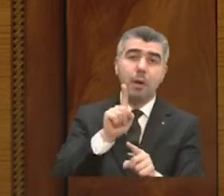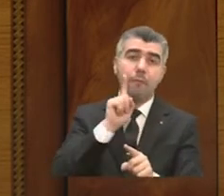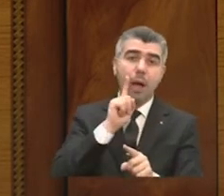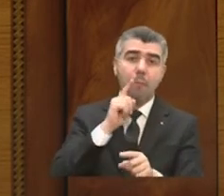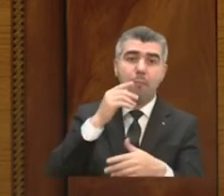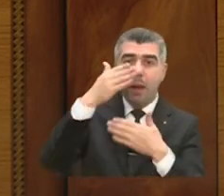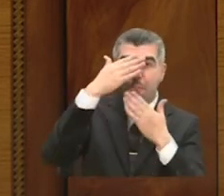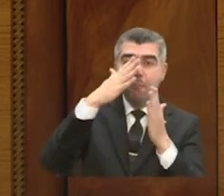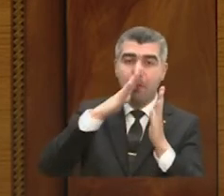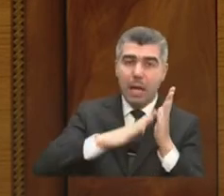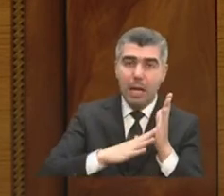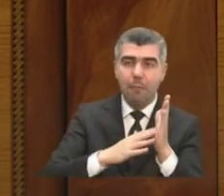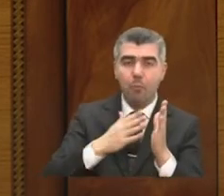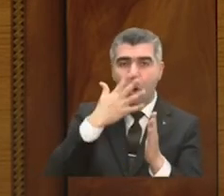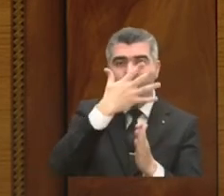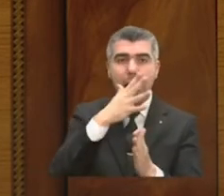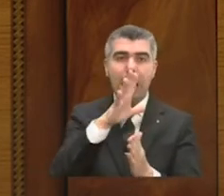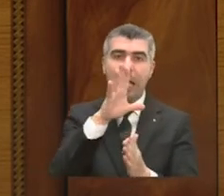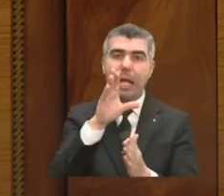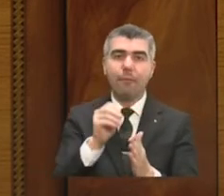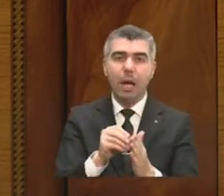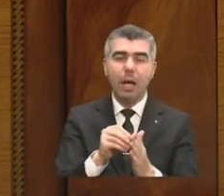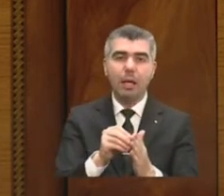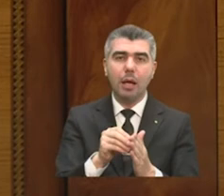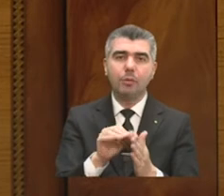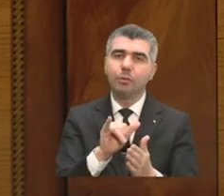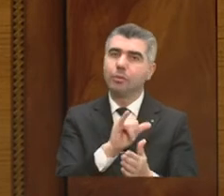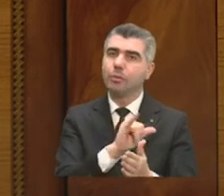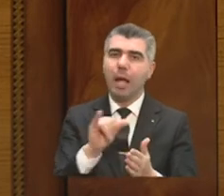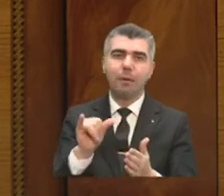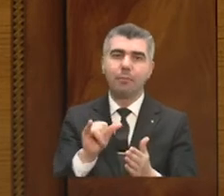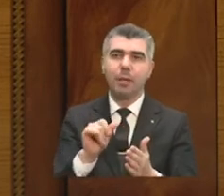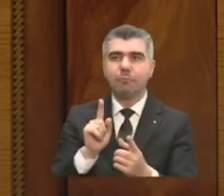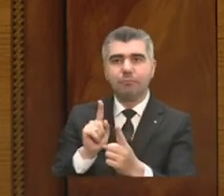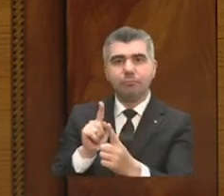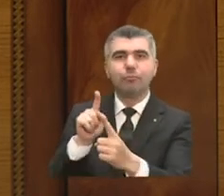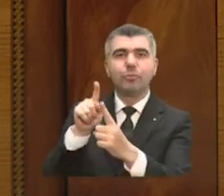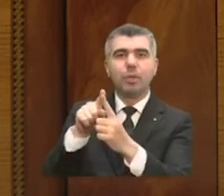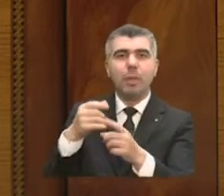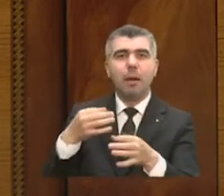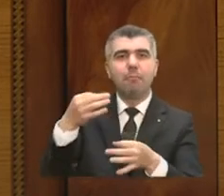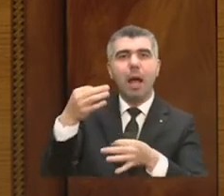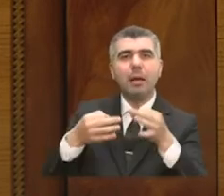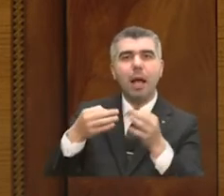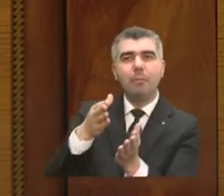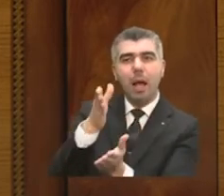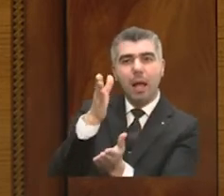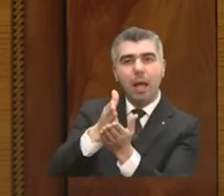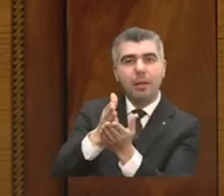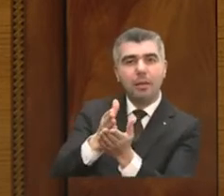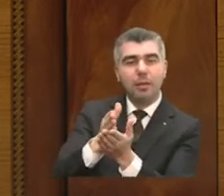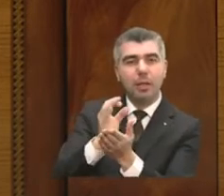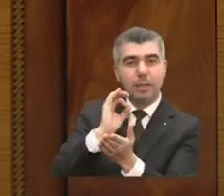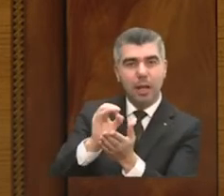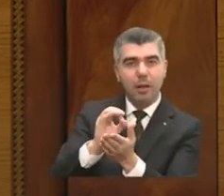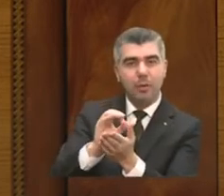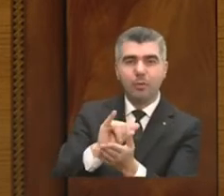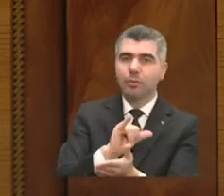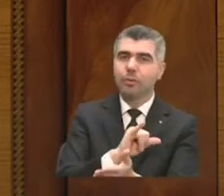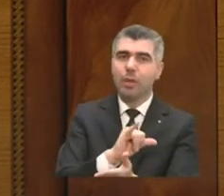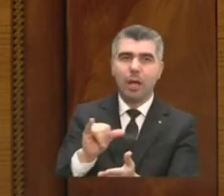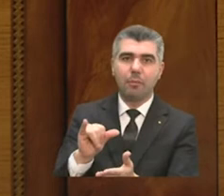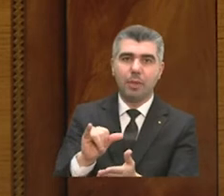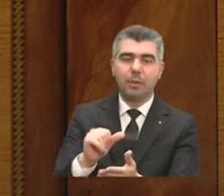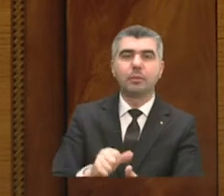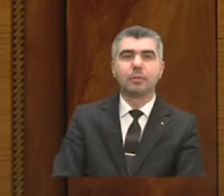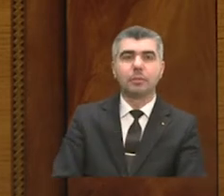Ce qui est surprenant quand on sait à quel point le viol est condamné en Europe. Les femmes marocaines et africaines n'ont-elles pas le